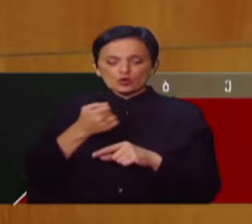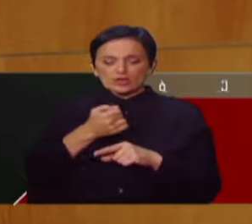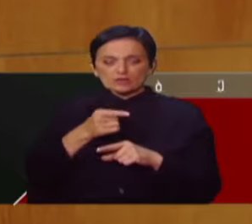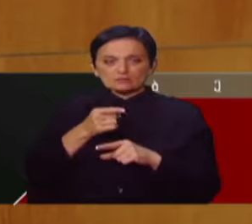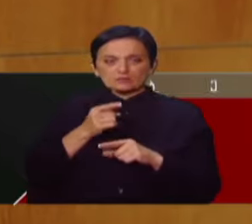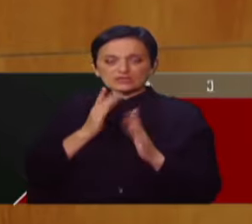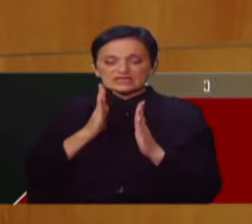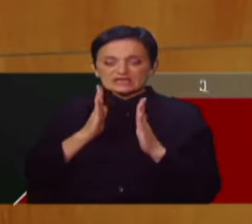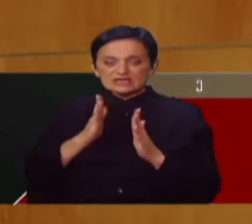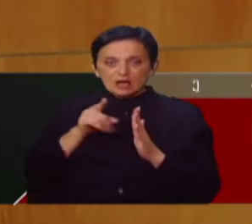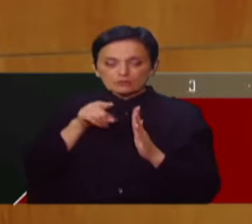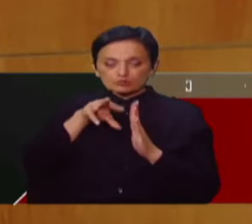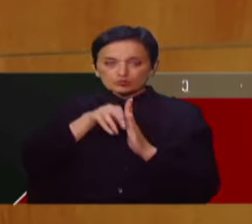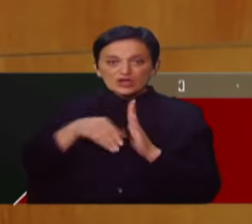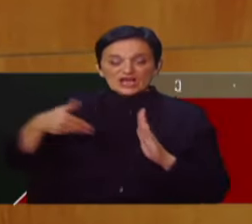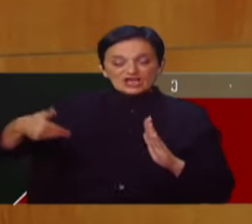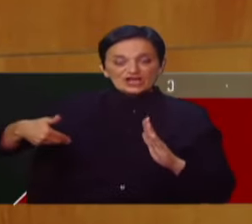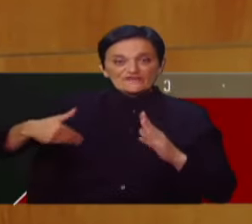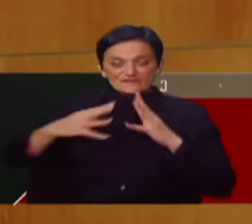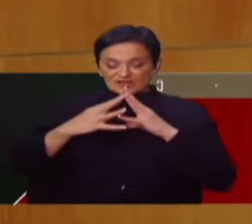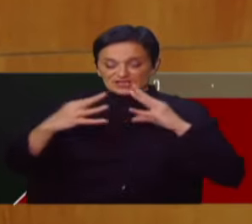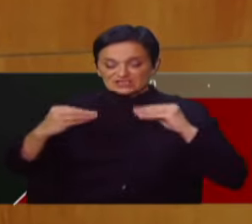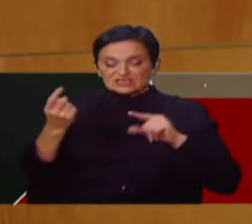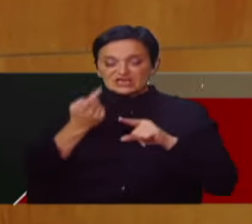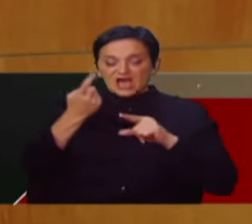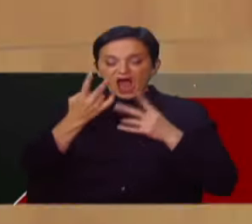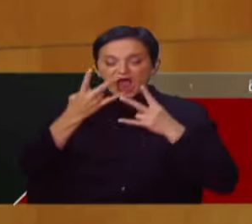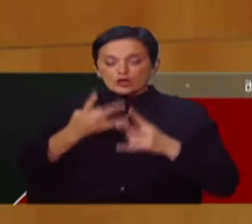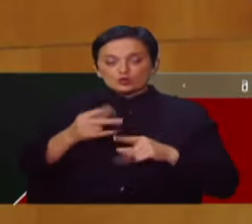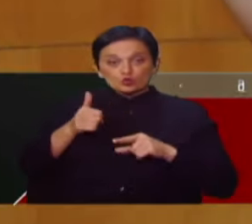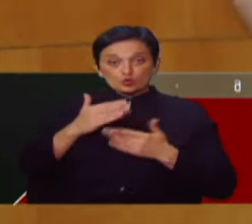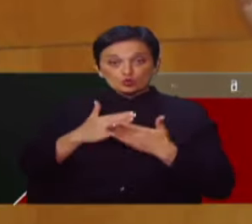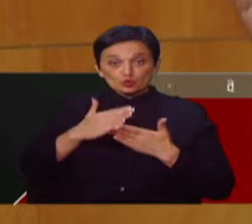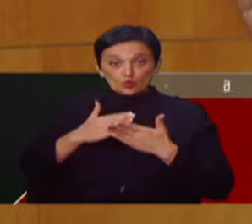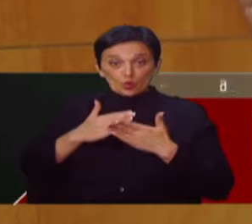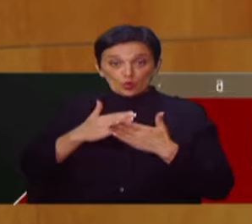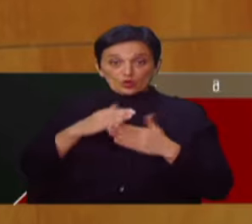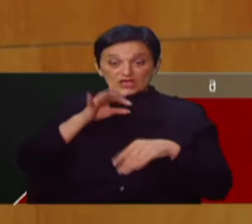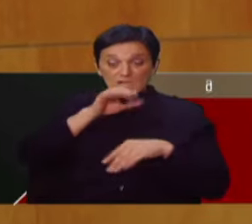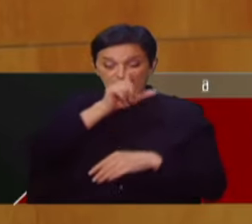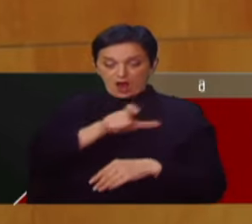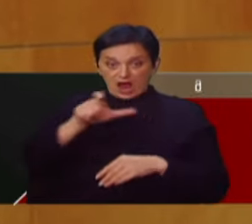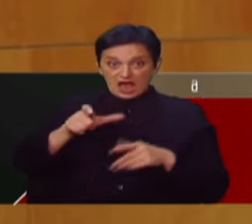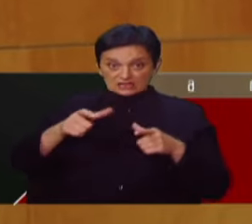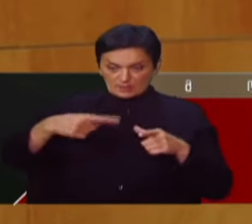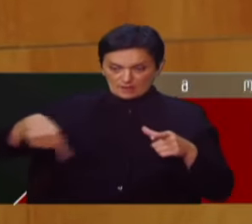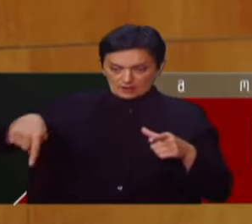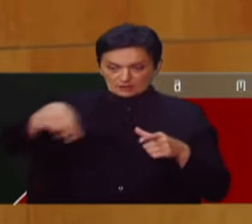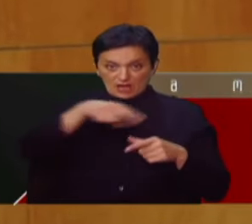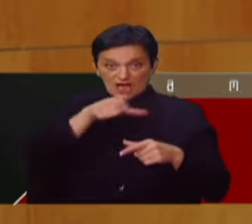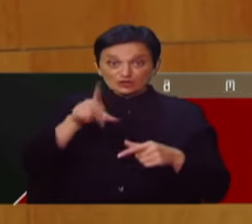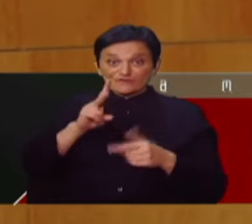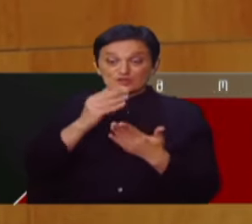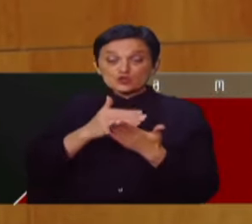განსაზღვრავს, როგორია ღვიძლის დაზიანების ხარისხი ამ მომენტისთვის. კონტინგენტი ბენეფიციარების ადამიანების, ვინც